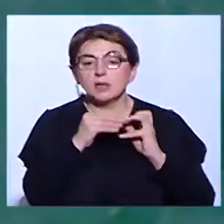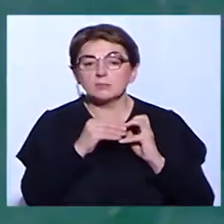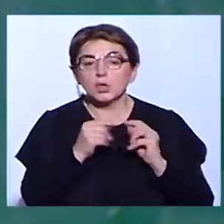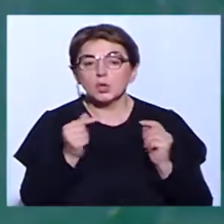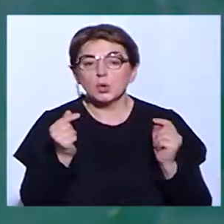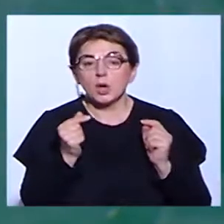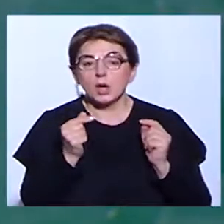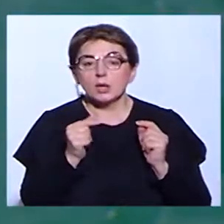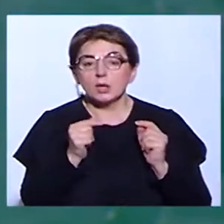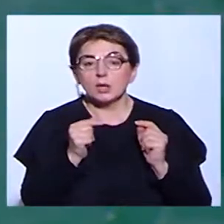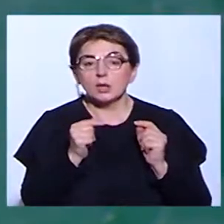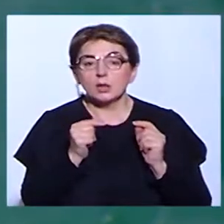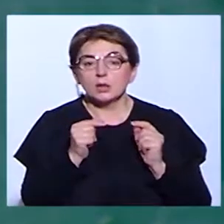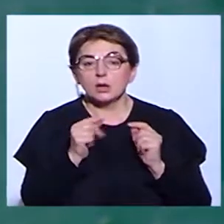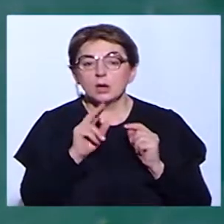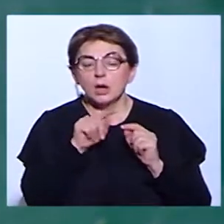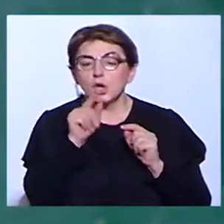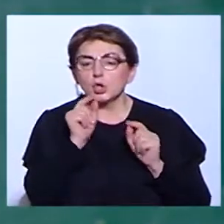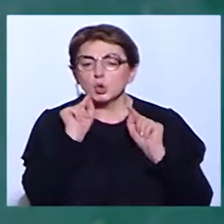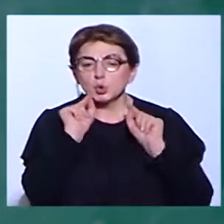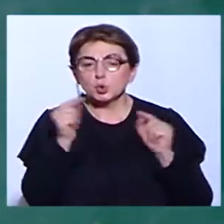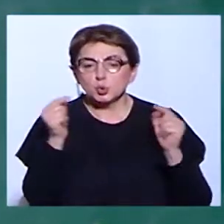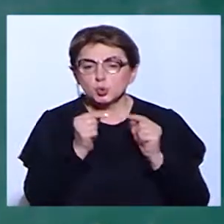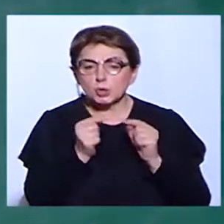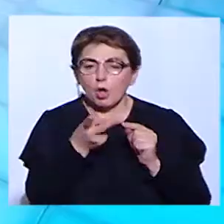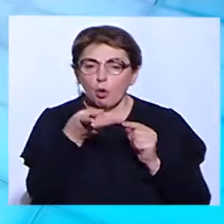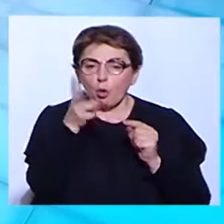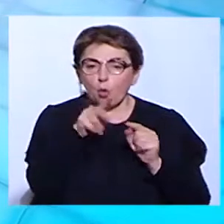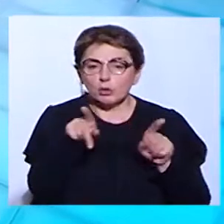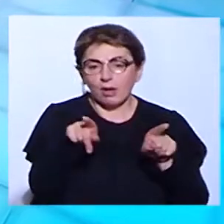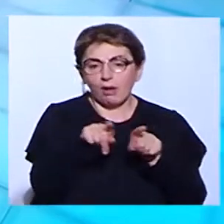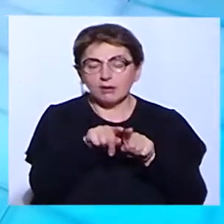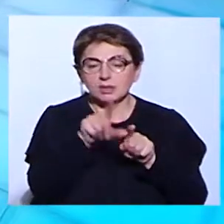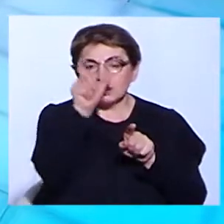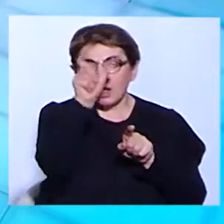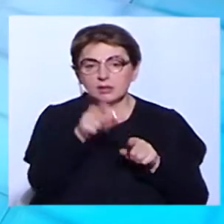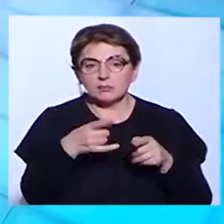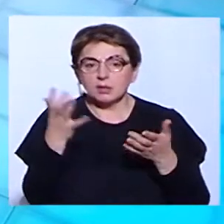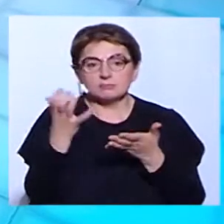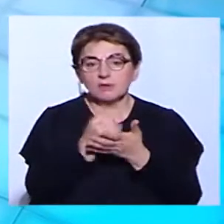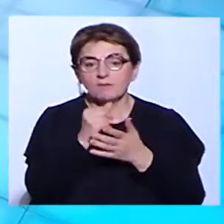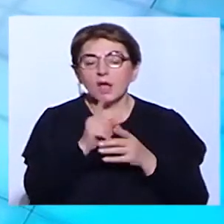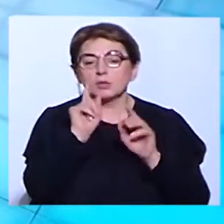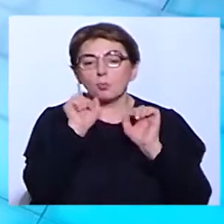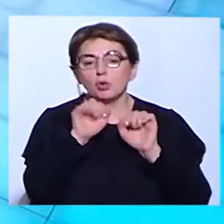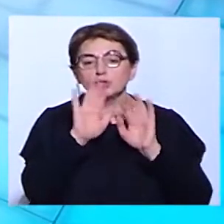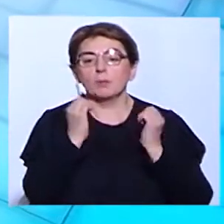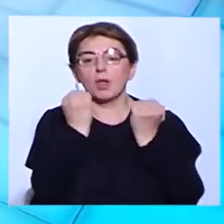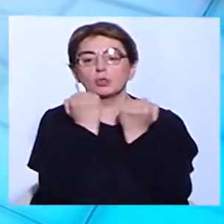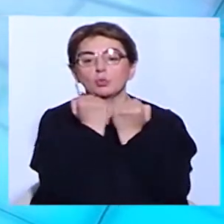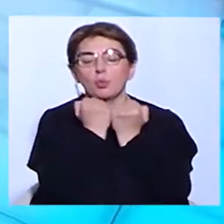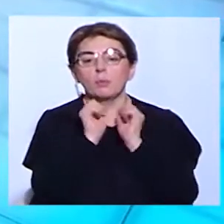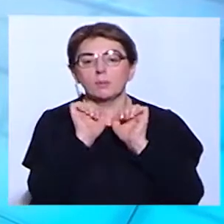ზუსტ 102 ერთნაირ ადამიანს. თუ გამონაკლისი შეიძლება იყოს იდენტური ტყუპები, თუმცა